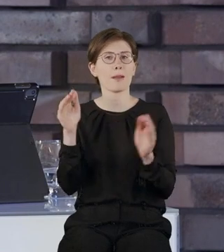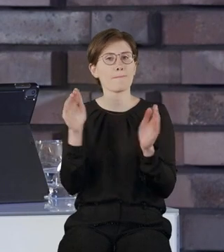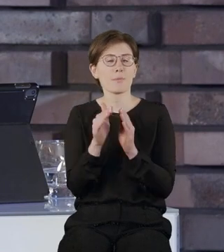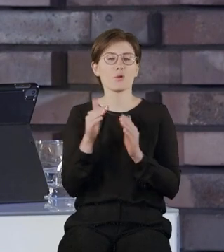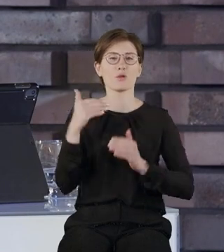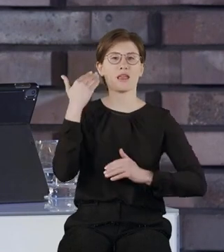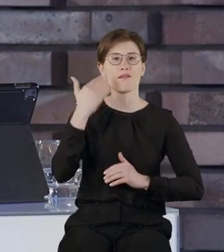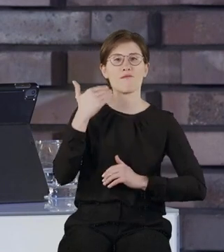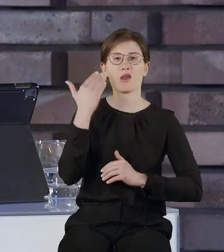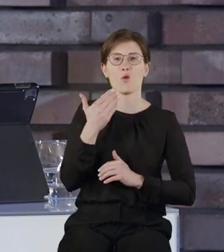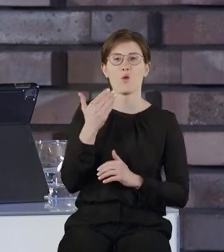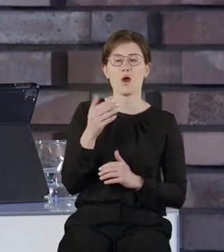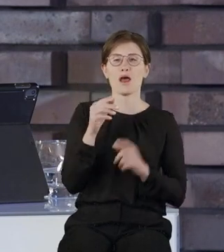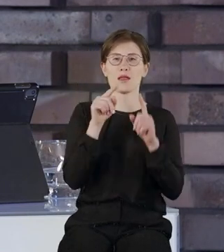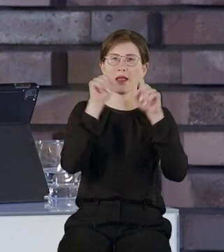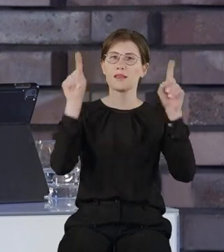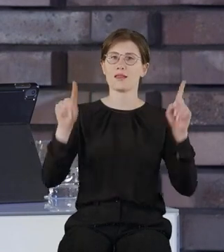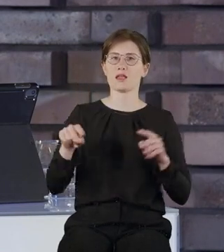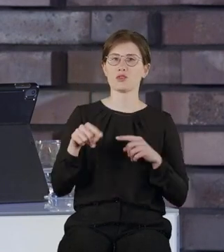dostępne są na stronie